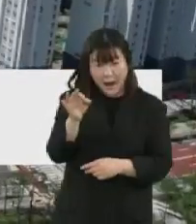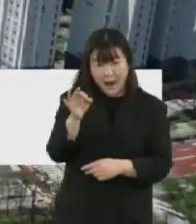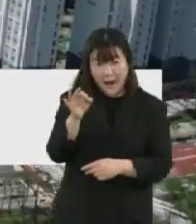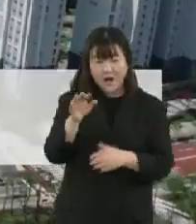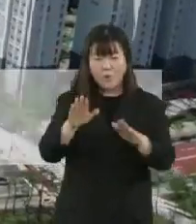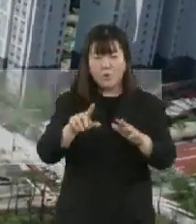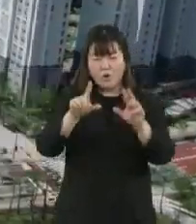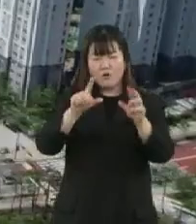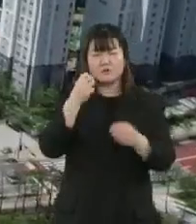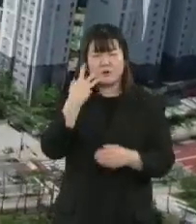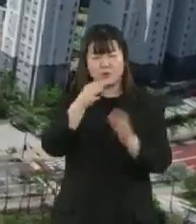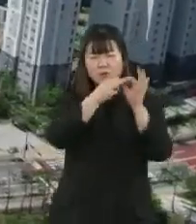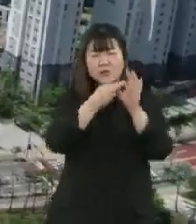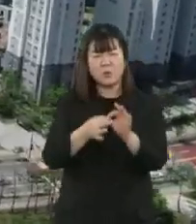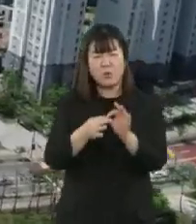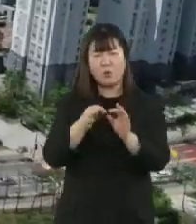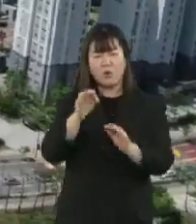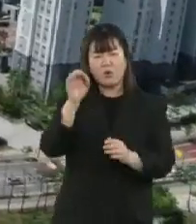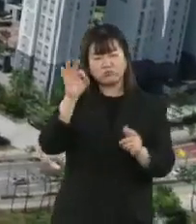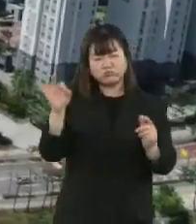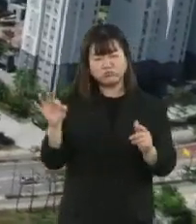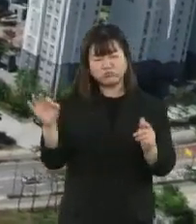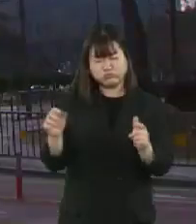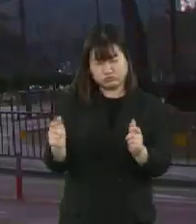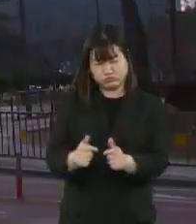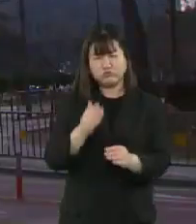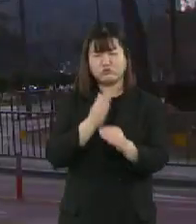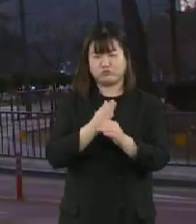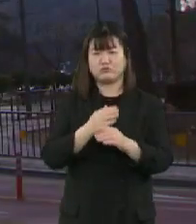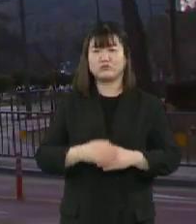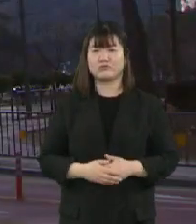올들어 3개월 연속 상승 폭이 축소돼 씁니다